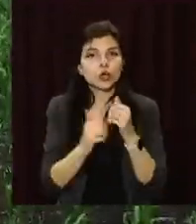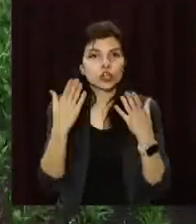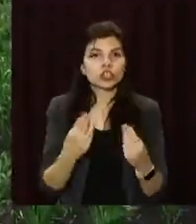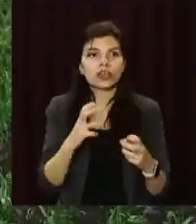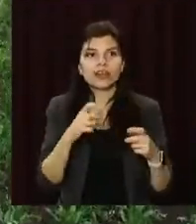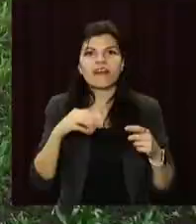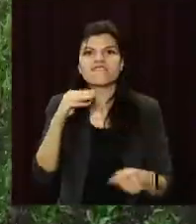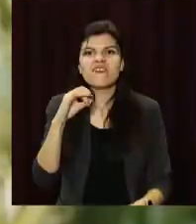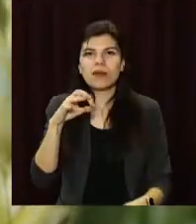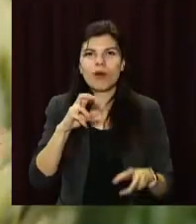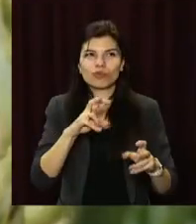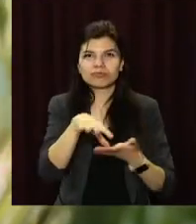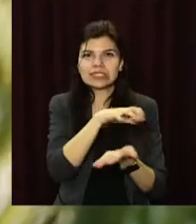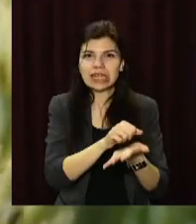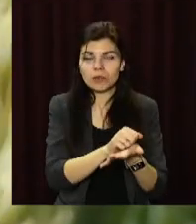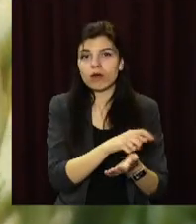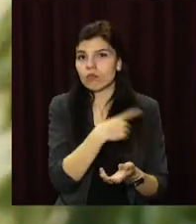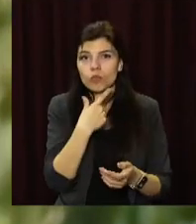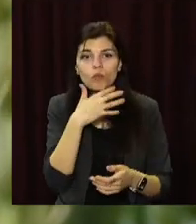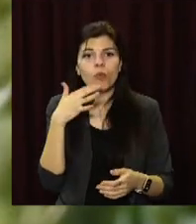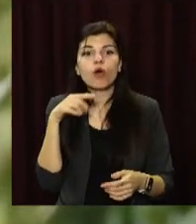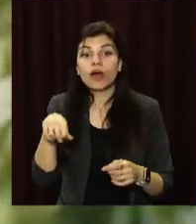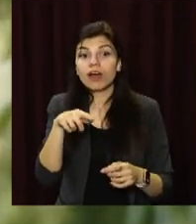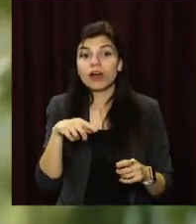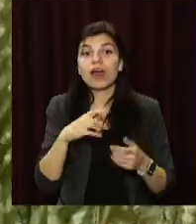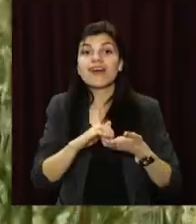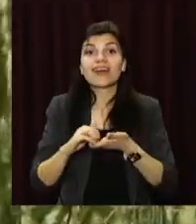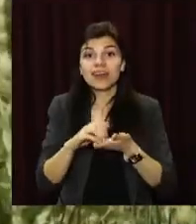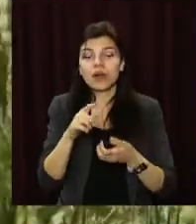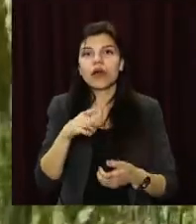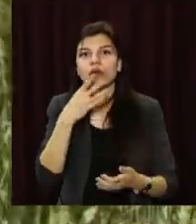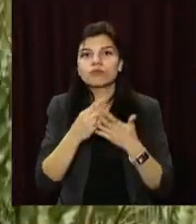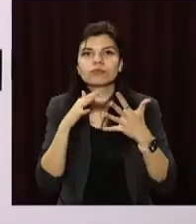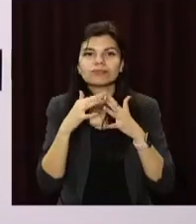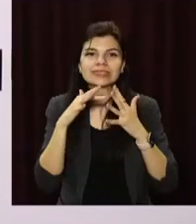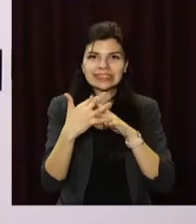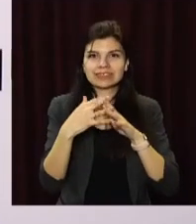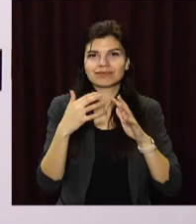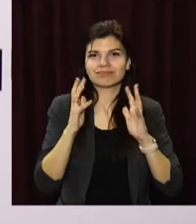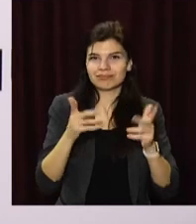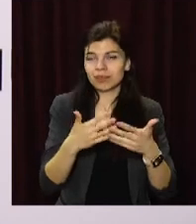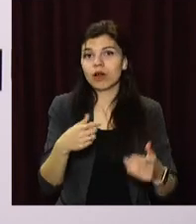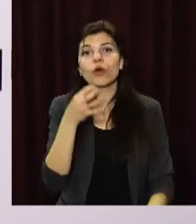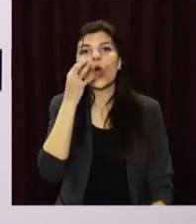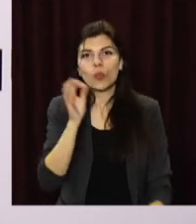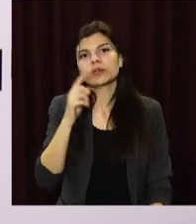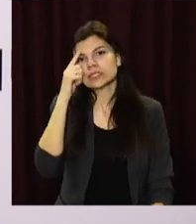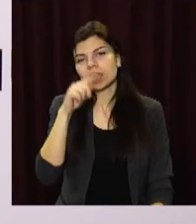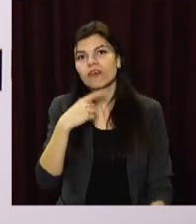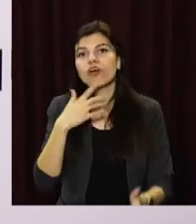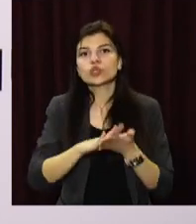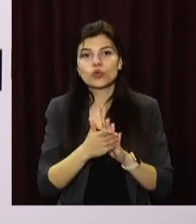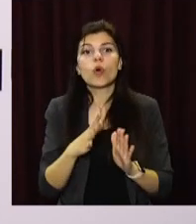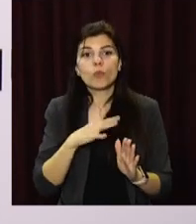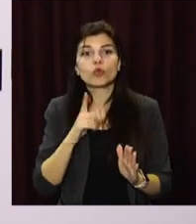фермери, знають не з чуток, адже самі мають багаторічний досвід роботи в сільгоспсфері. Ми самі були не раз в таких ситуаціях,